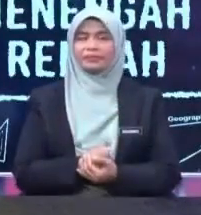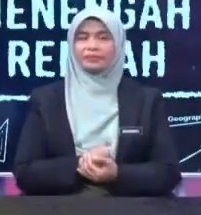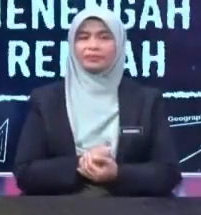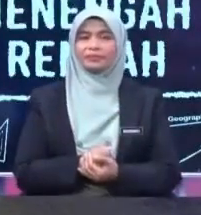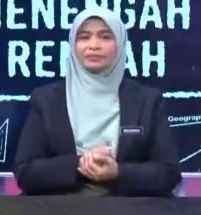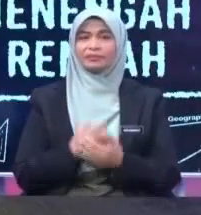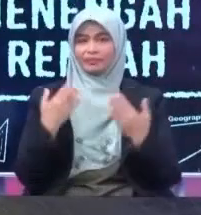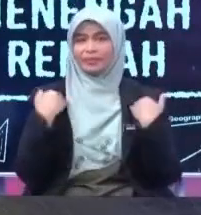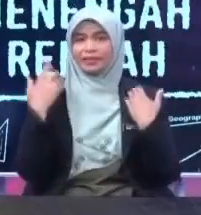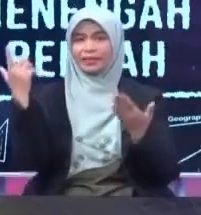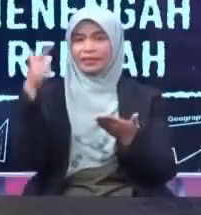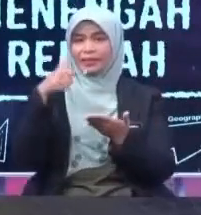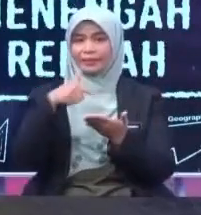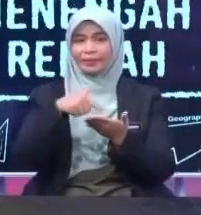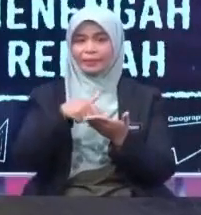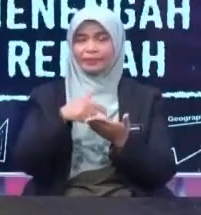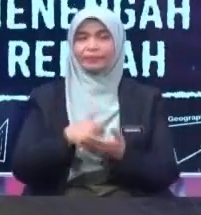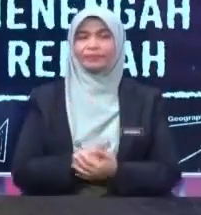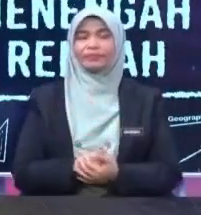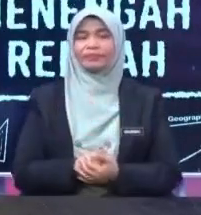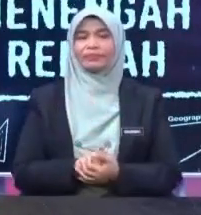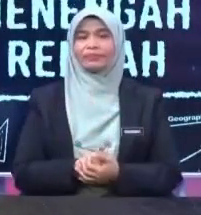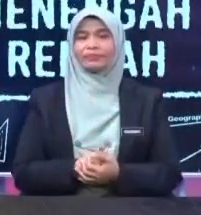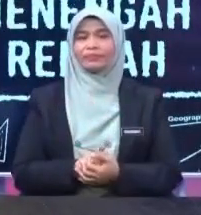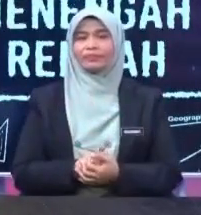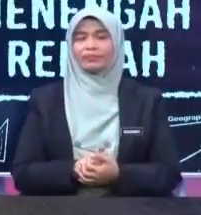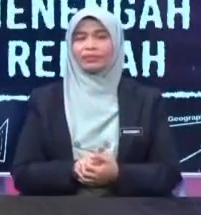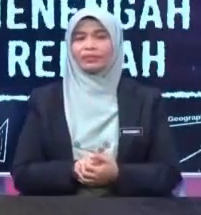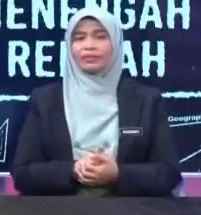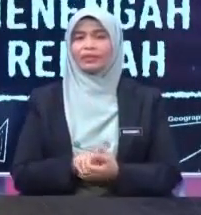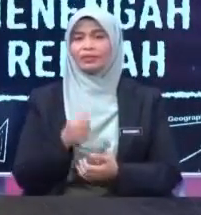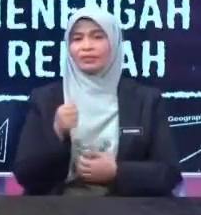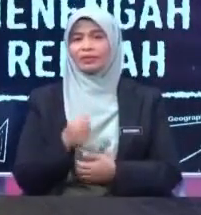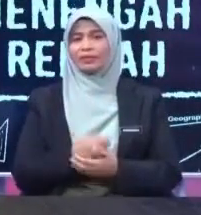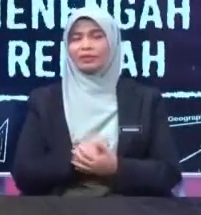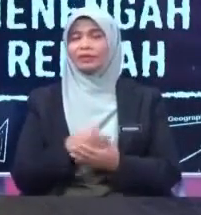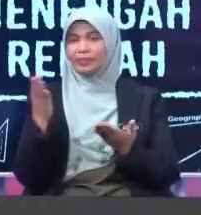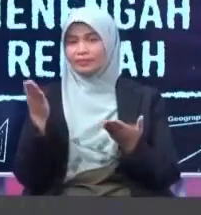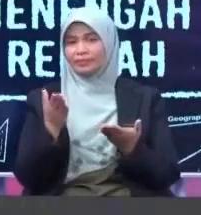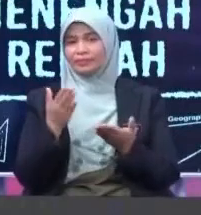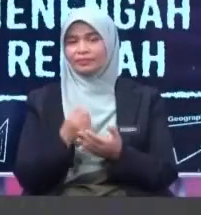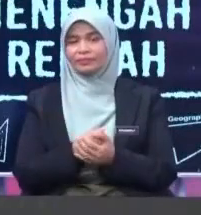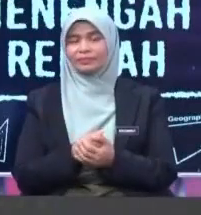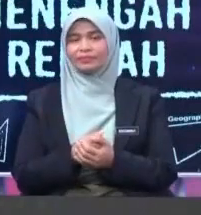Ada lagi tak jawapan untuk persediaan? Okay. Seterusnya Auni. Ya, Auni.